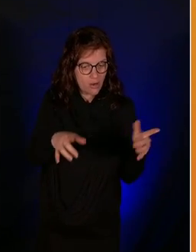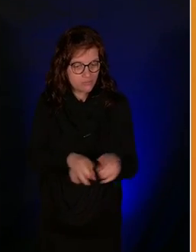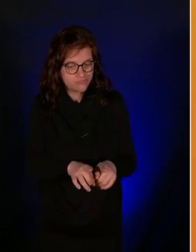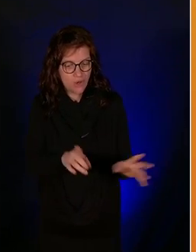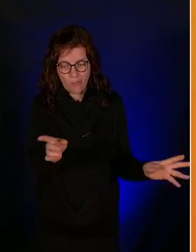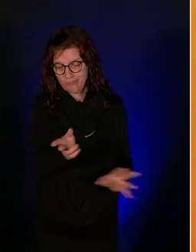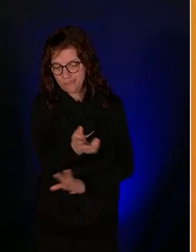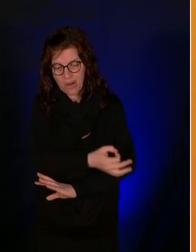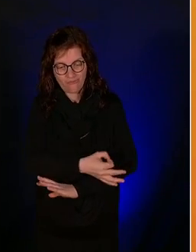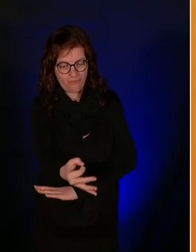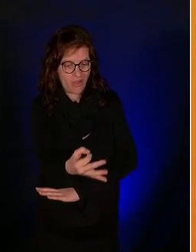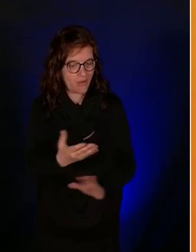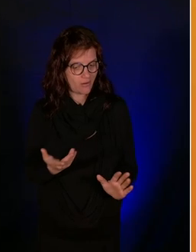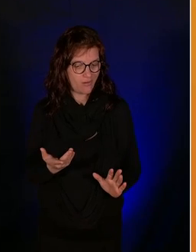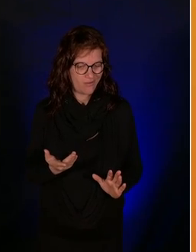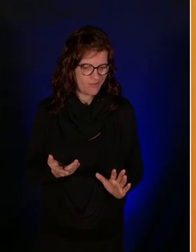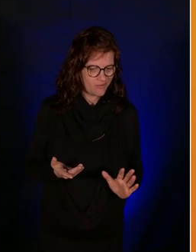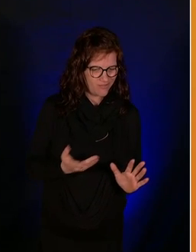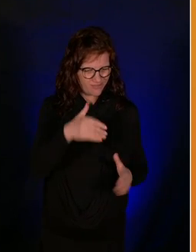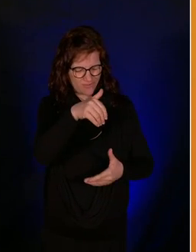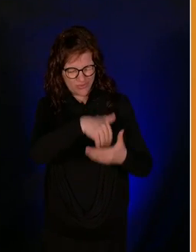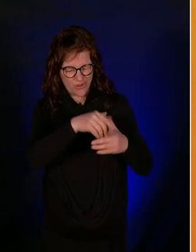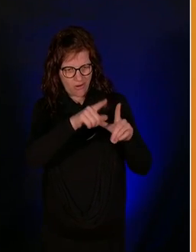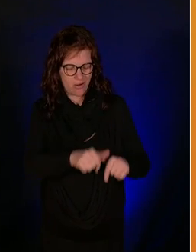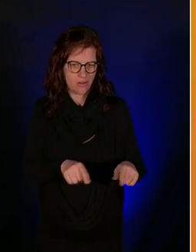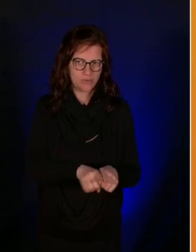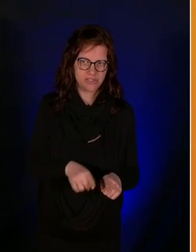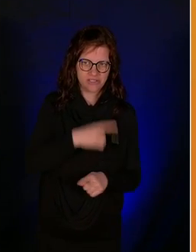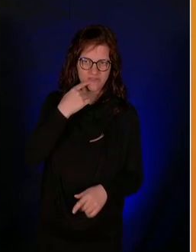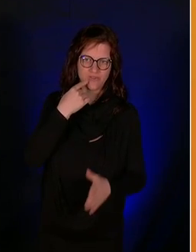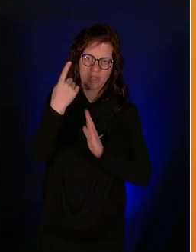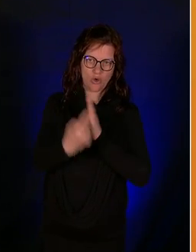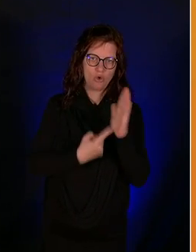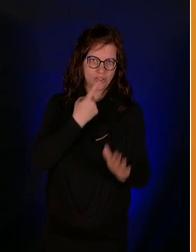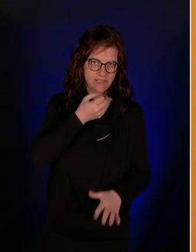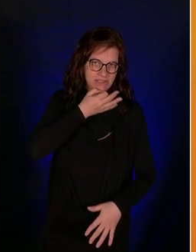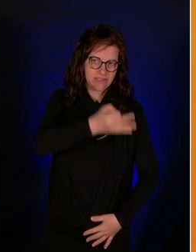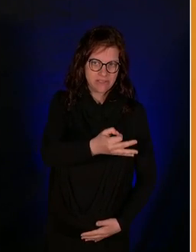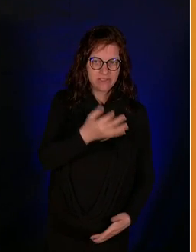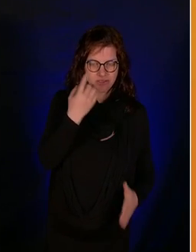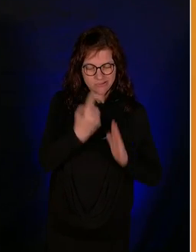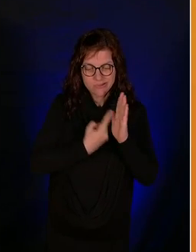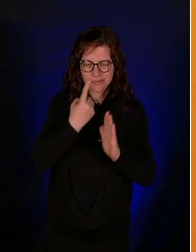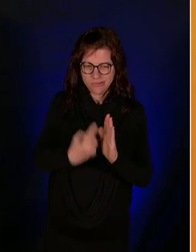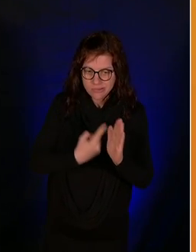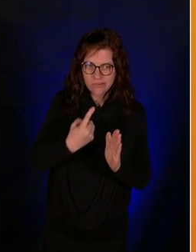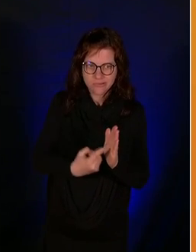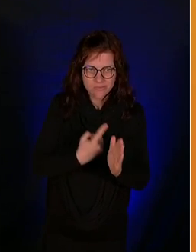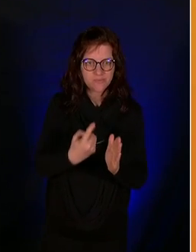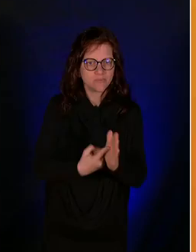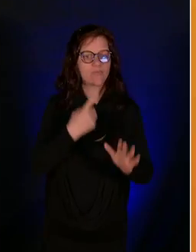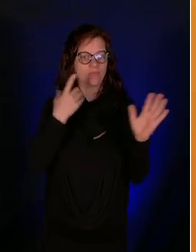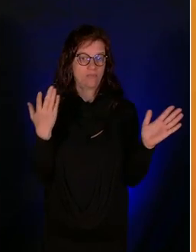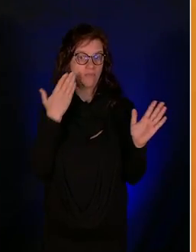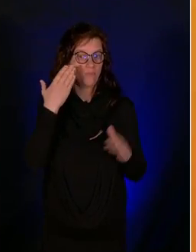épargnée par ces phénomènes-là. Hein, donc je le redis, je le dis... Et je le dirai aussi souvent